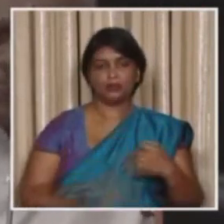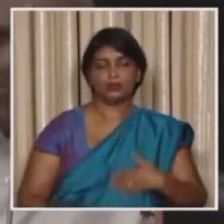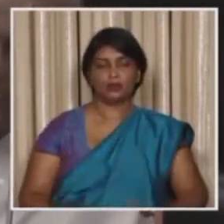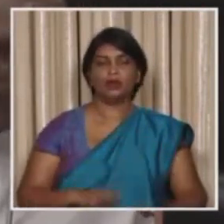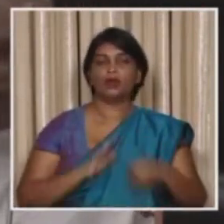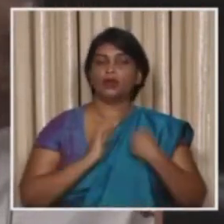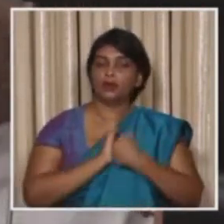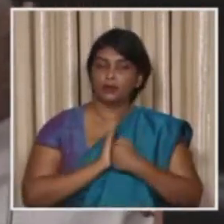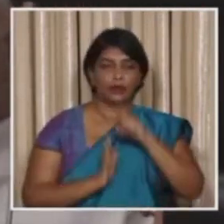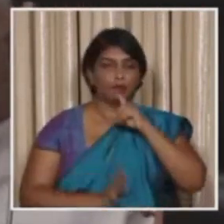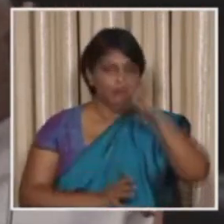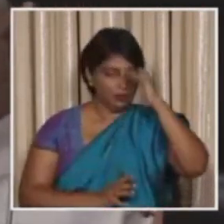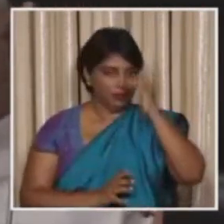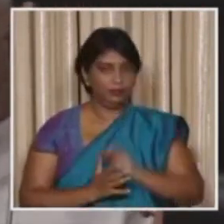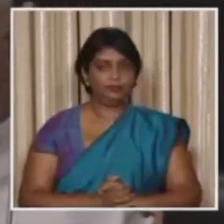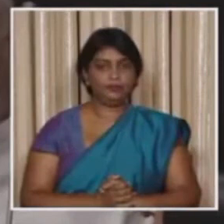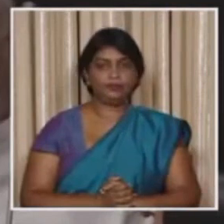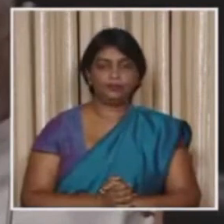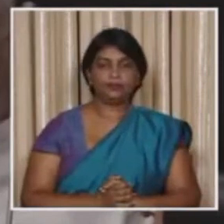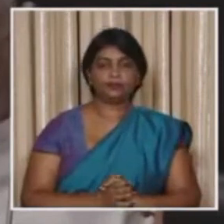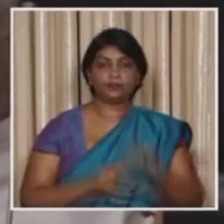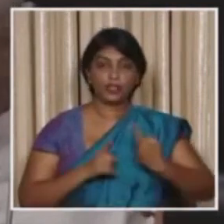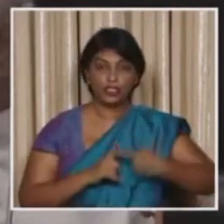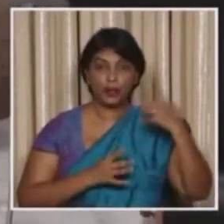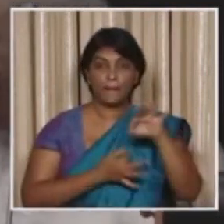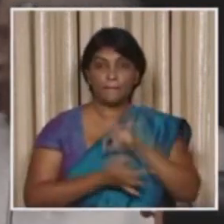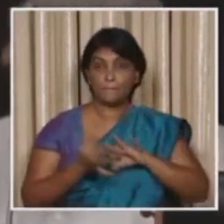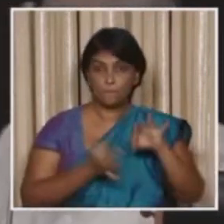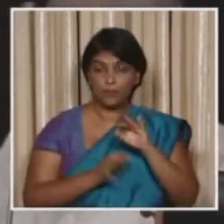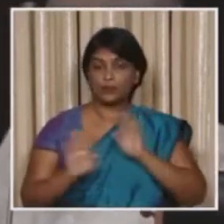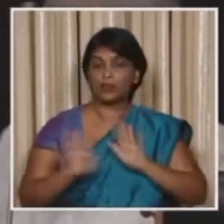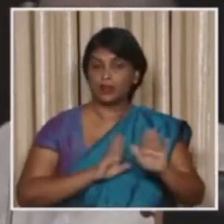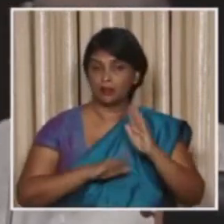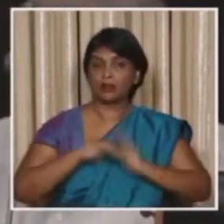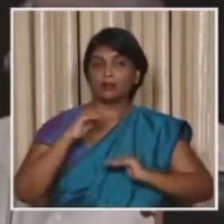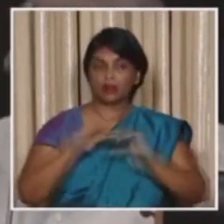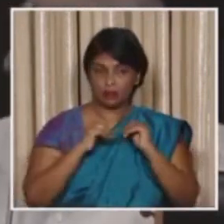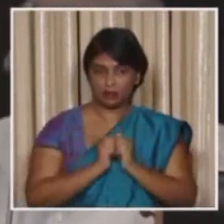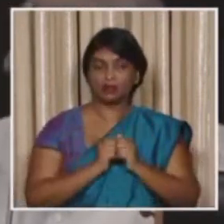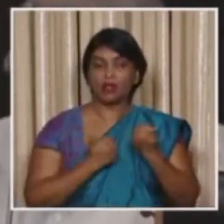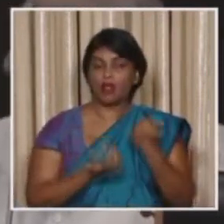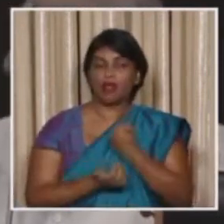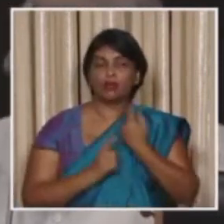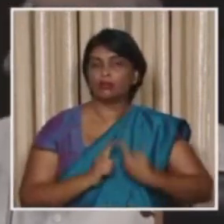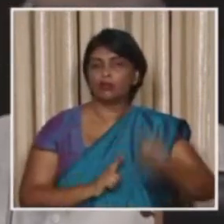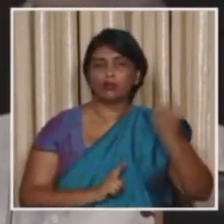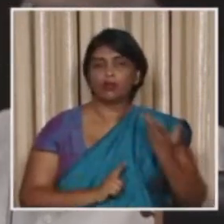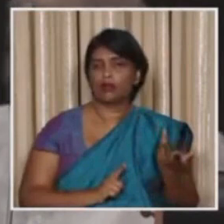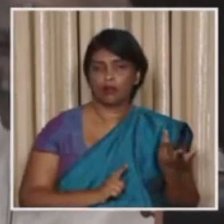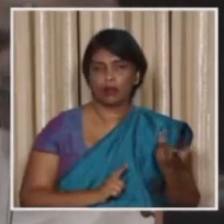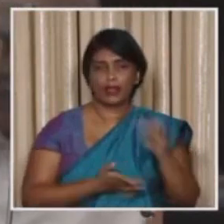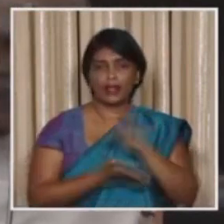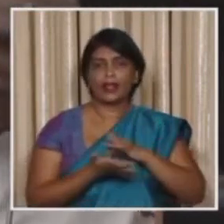ගරු කථානායකතුමනි, දියුණු ප්‍රජාතන්ත්‍රවාදී පාලනය ක්‍රමයන්හි නව ප්‍රවණතාව කුමක්ද?